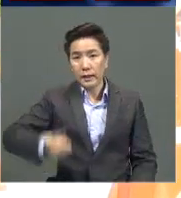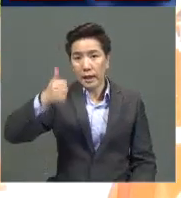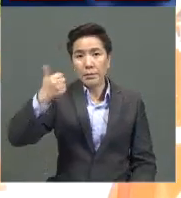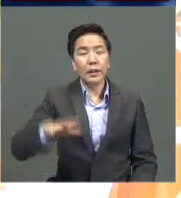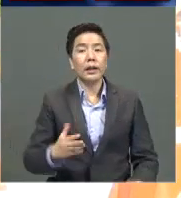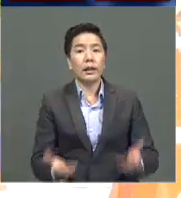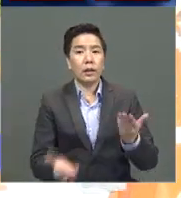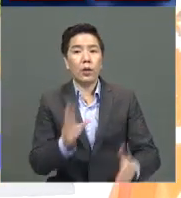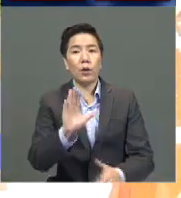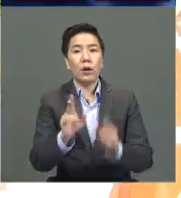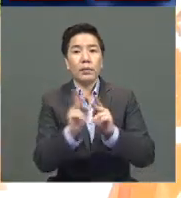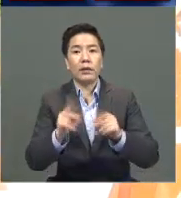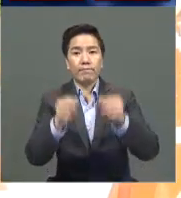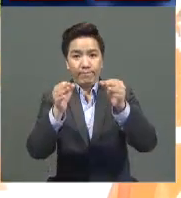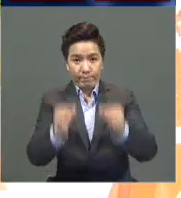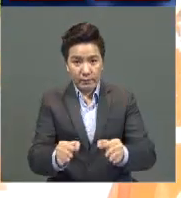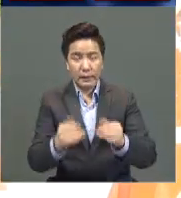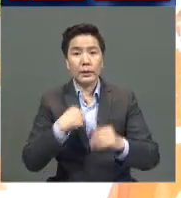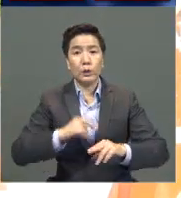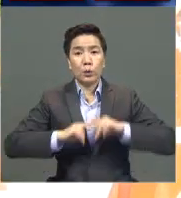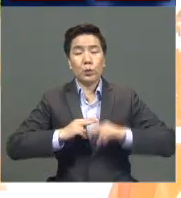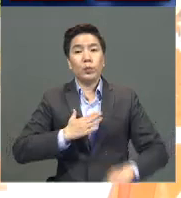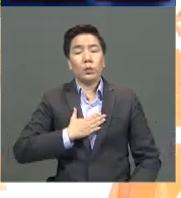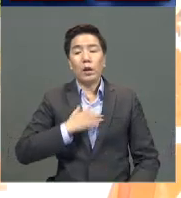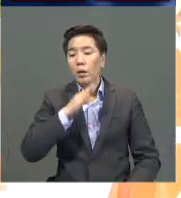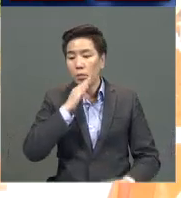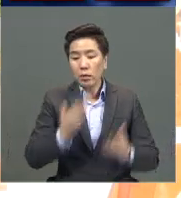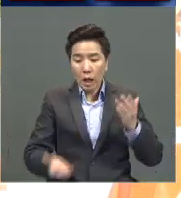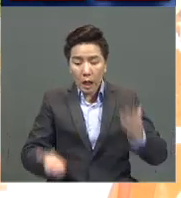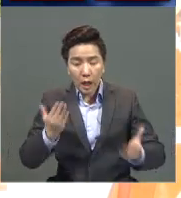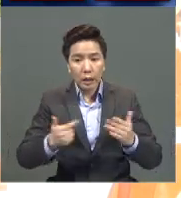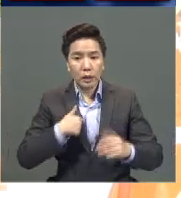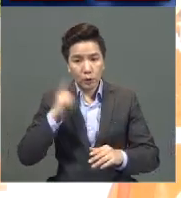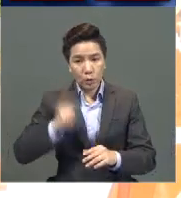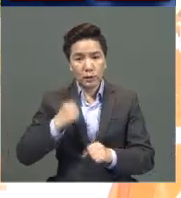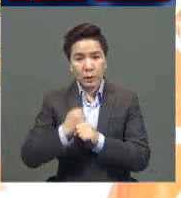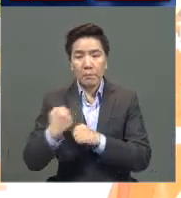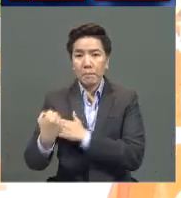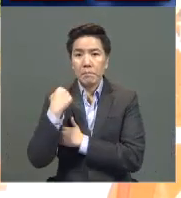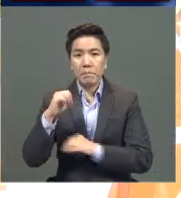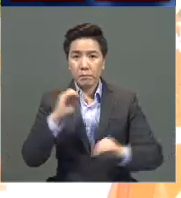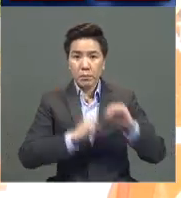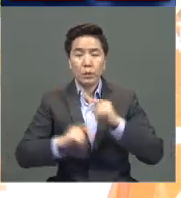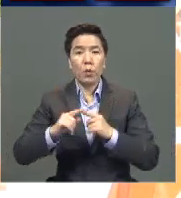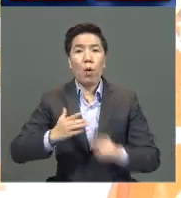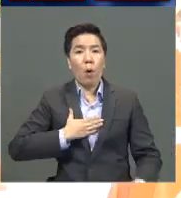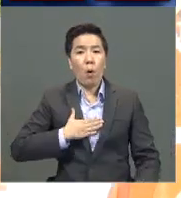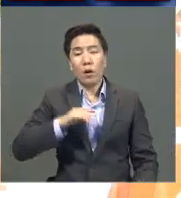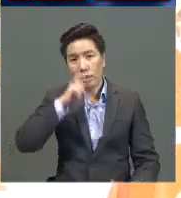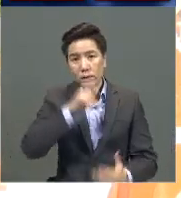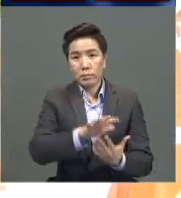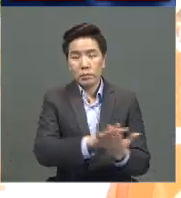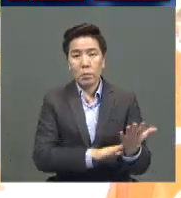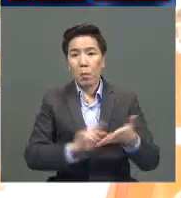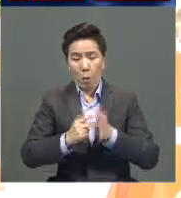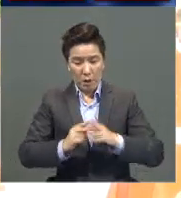กรรมการจะพิจารณานะแต่ในความรู้สึกส่วนตัวผมคิดว่าอะไรก็ตามที่เราจะต้องสร้างความมั่นคงปลอดภัยของพวกเราเนี่ยไม่ใช่เ